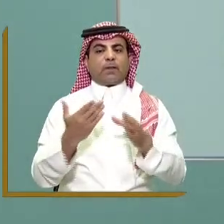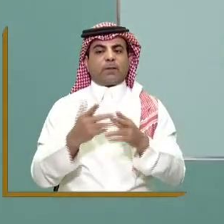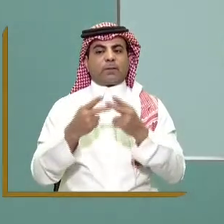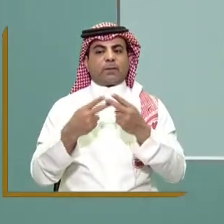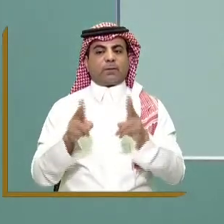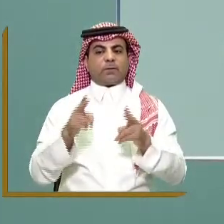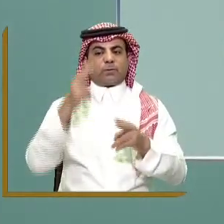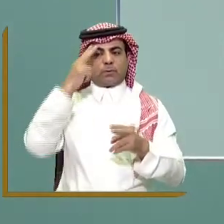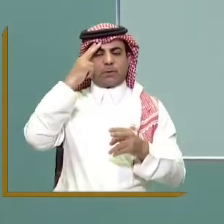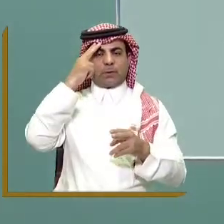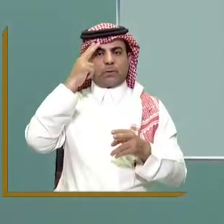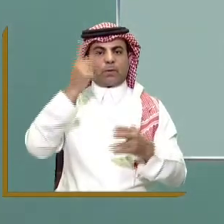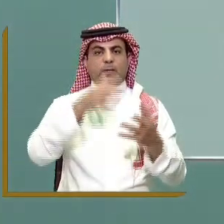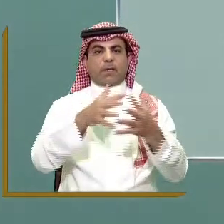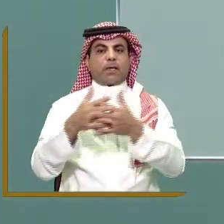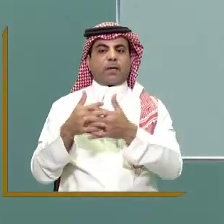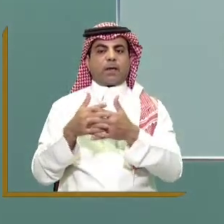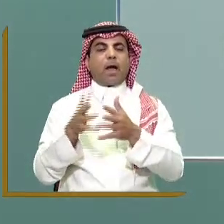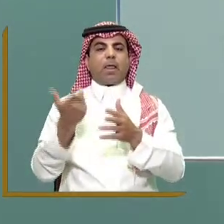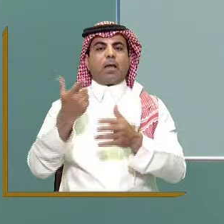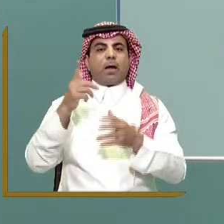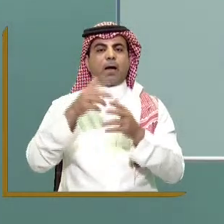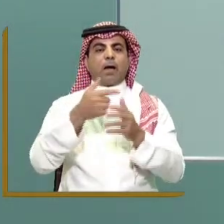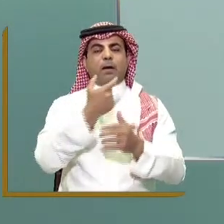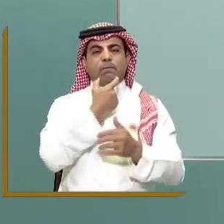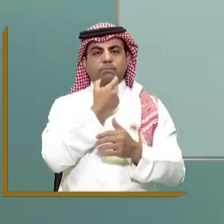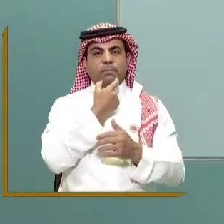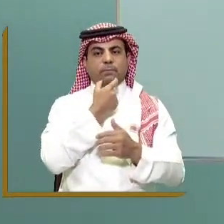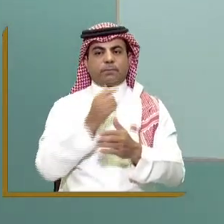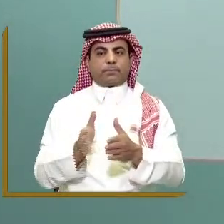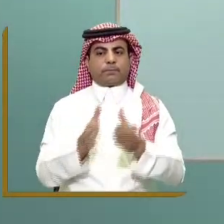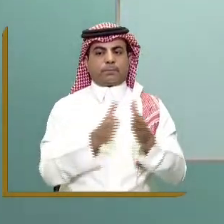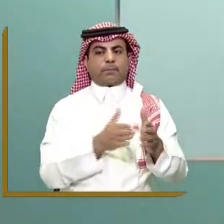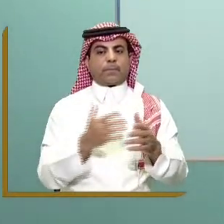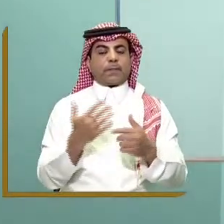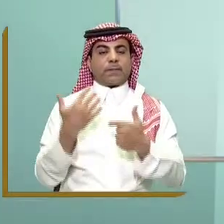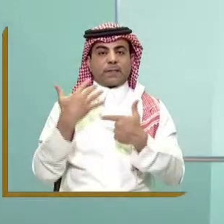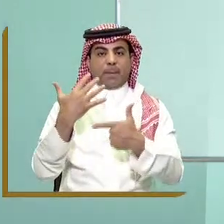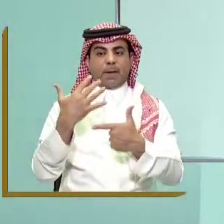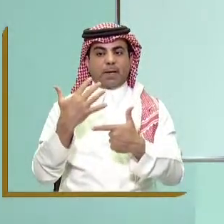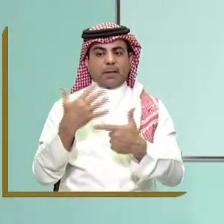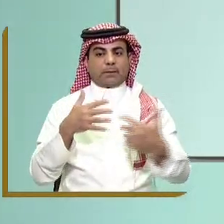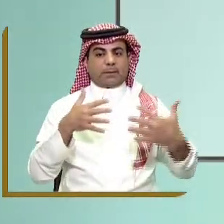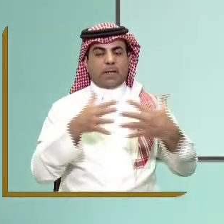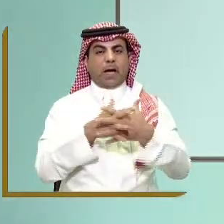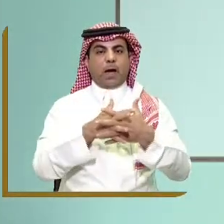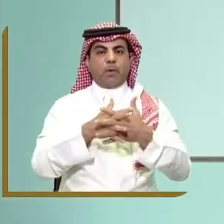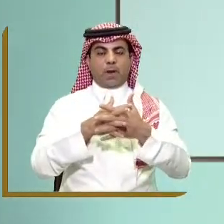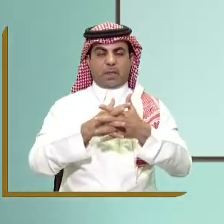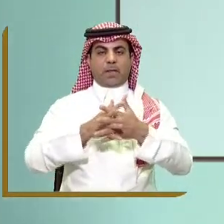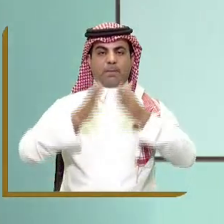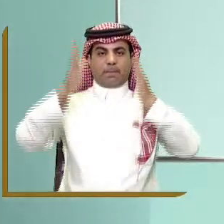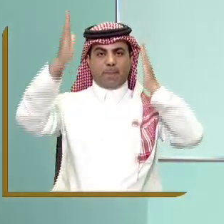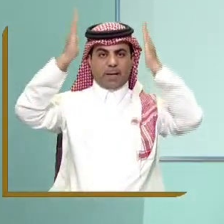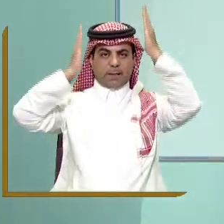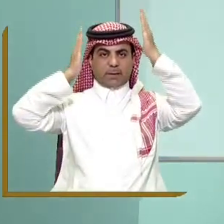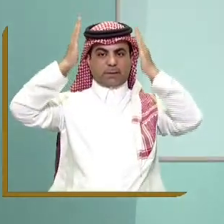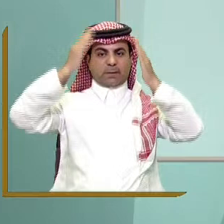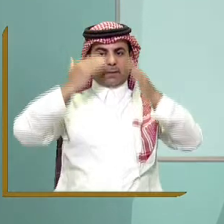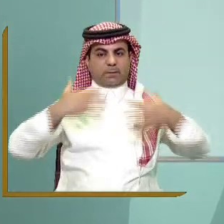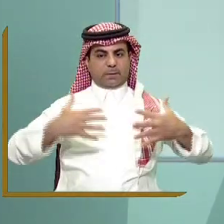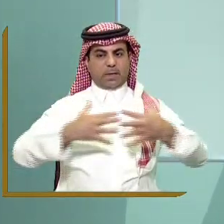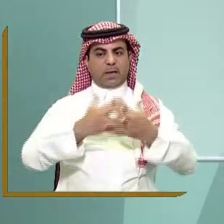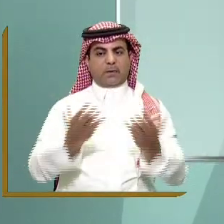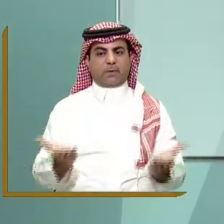إعلان نوايا بين المملكة والمملكة المتحدة. سابعاً، التباحث مع الجانب الماليزي في شأن مشروع